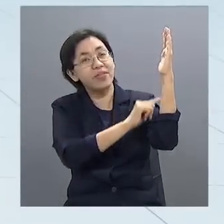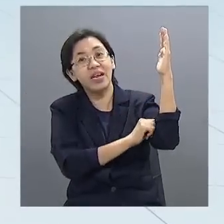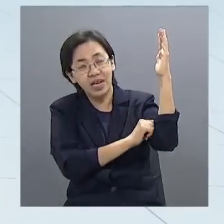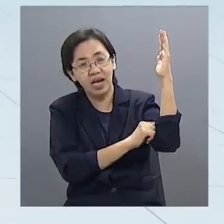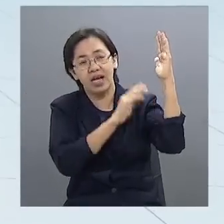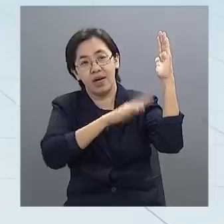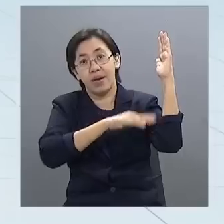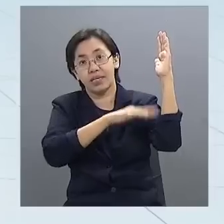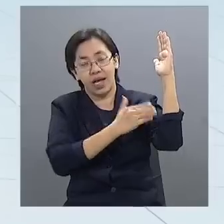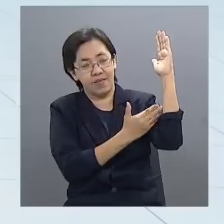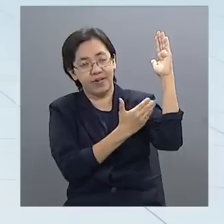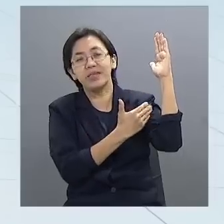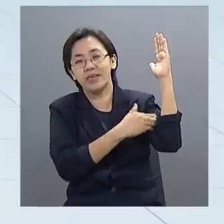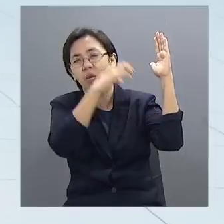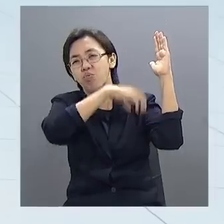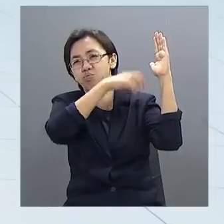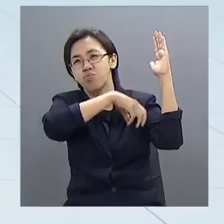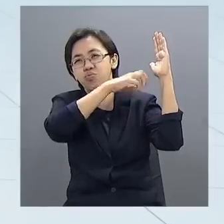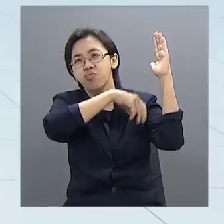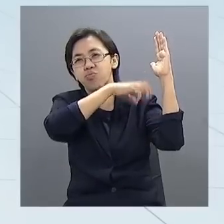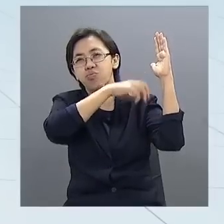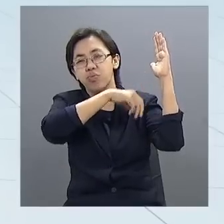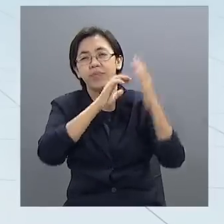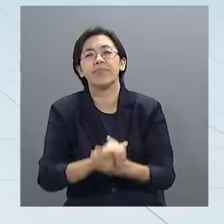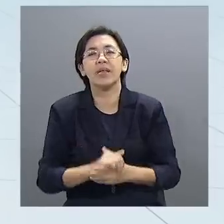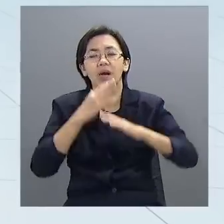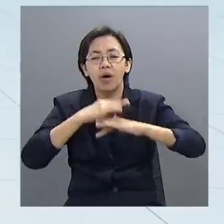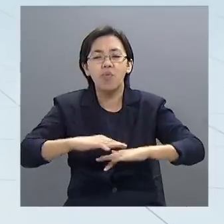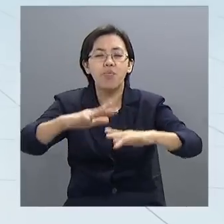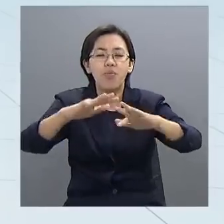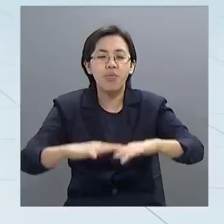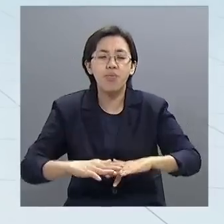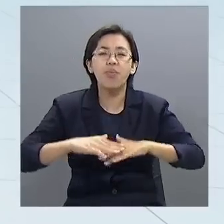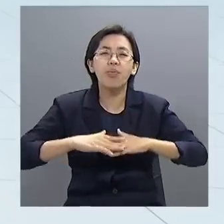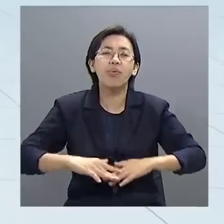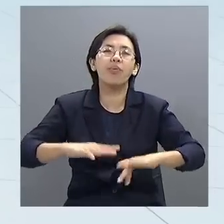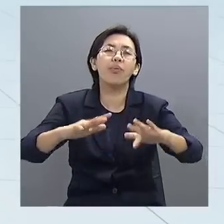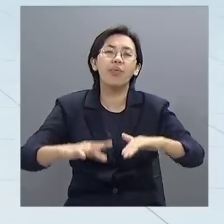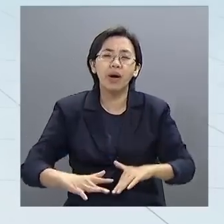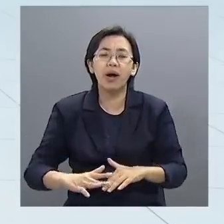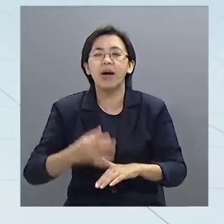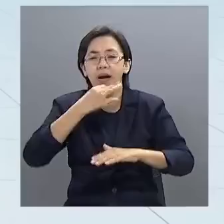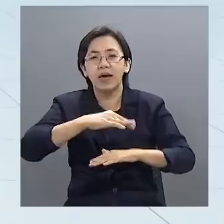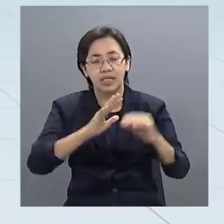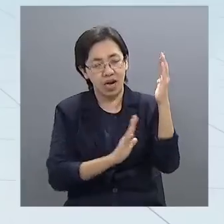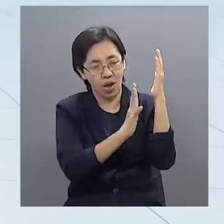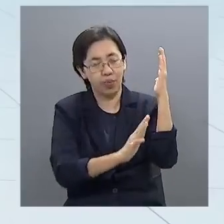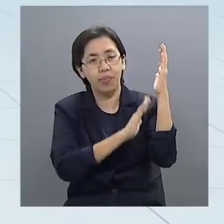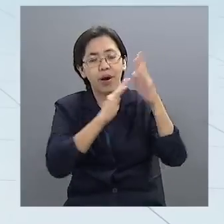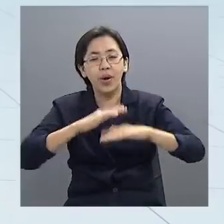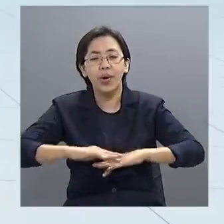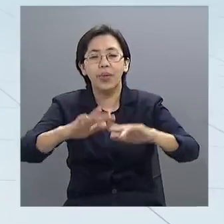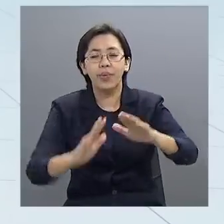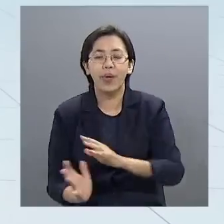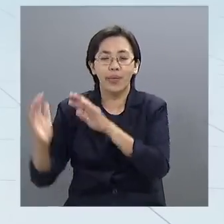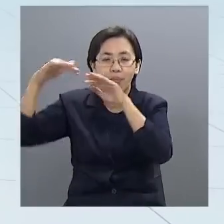ามันนั่นเองค่ะสำหรับคลื่นลมในช่วงนี้มีกำลังอ่อนนะคะทะเลอันดามันและอ่าวไทยนั้นก็จะมีคลื่นสูงอยู่ที่ประมาณ1เมตรส่ว